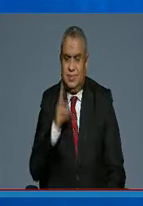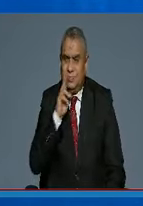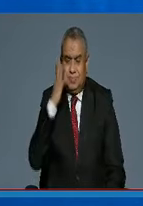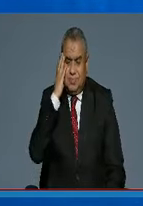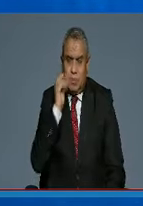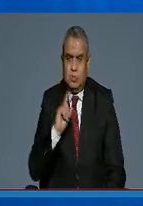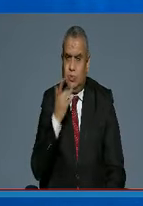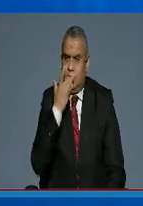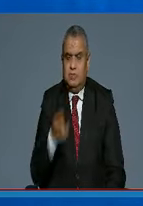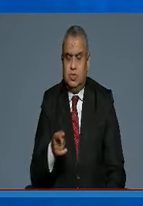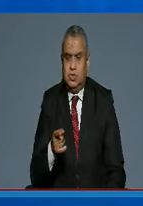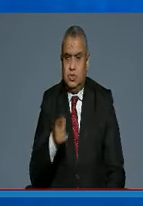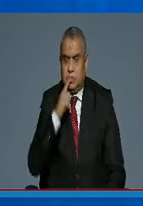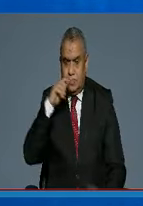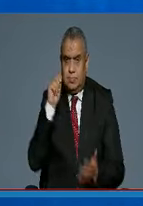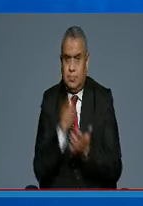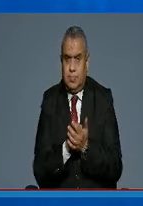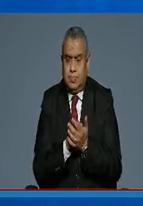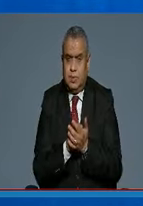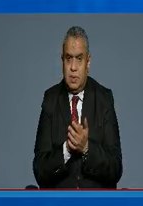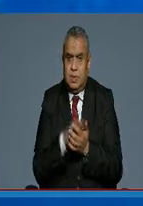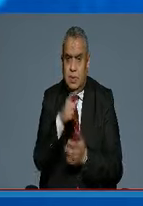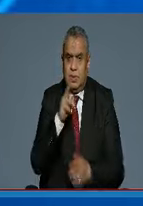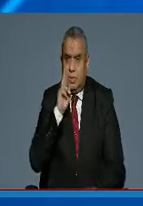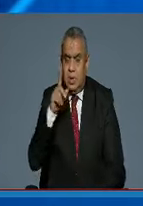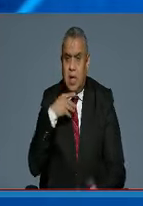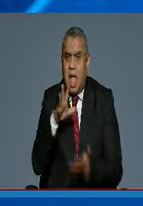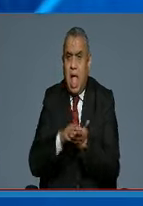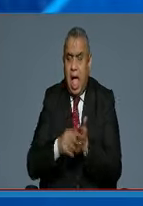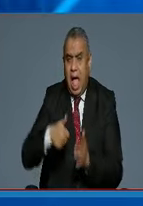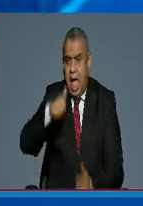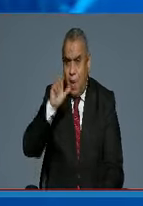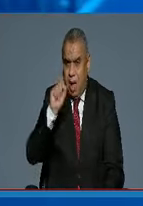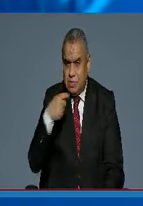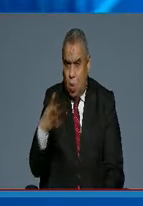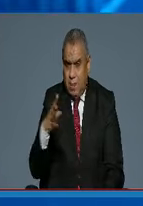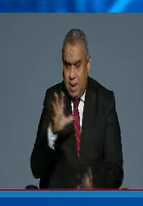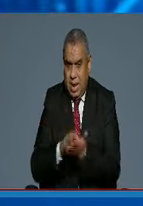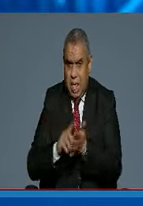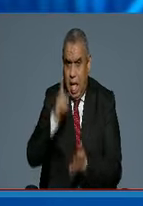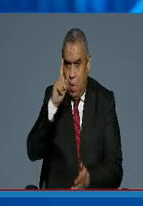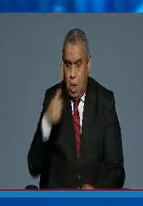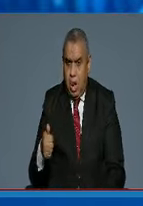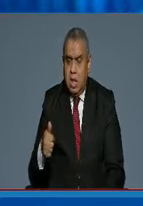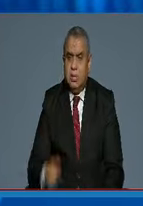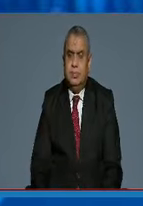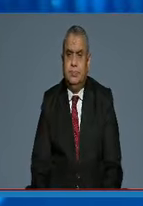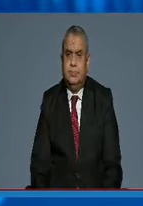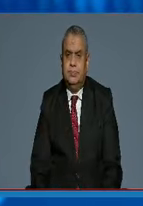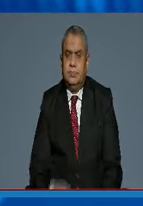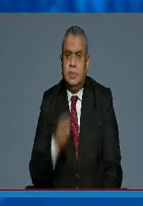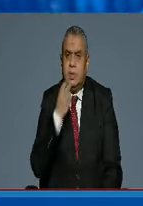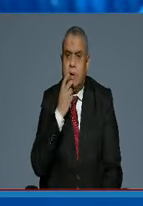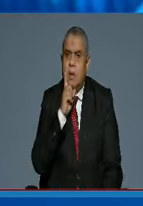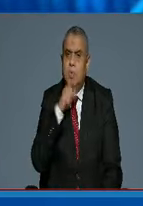ونتشرف انا متاكد يعني النهارده افرج على الشوط الاول تحديدا عمال اقول ايه هو جوزيه مورينيو